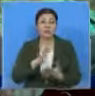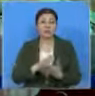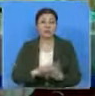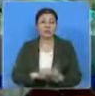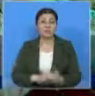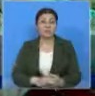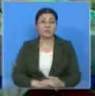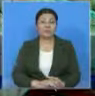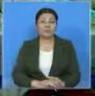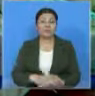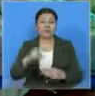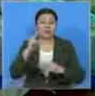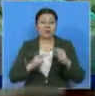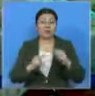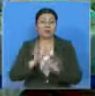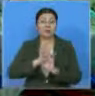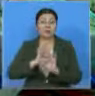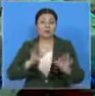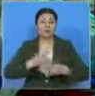Атмосфера праздничная,